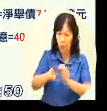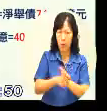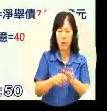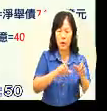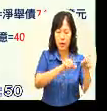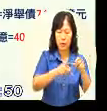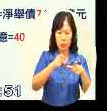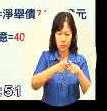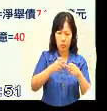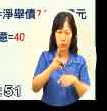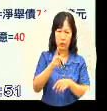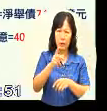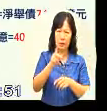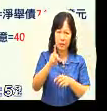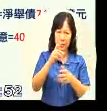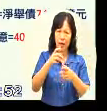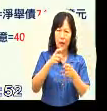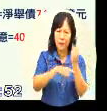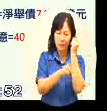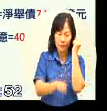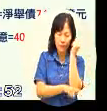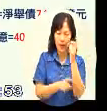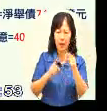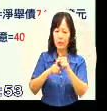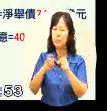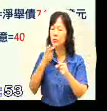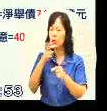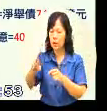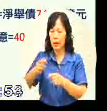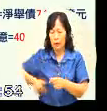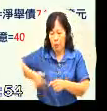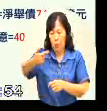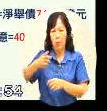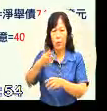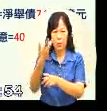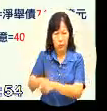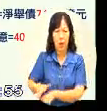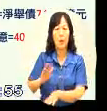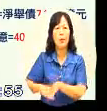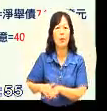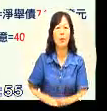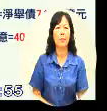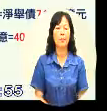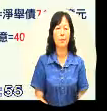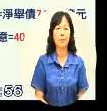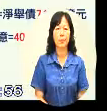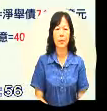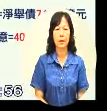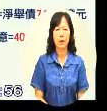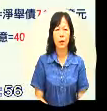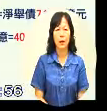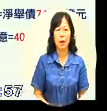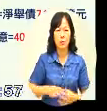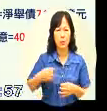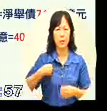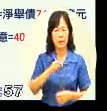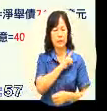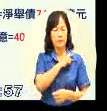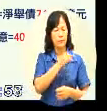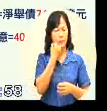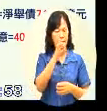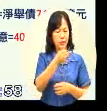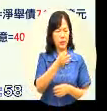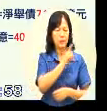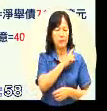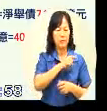债法，中央会比我们更早买单呢，你知道吗？更早买单呢，所以我们自己的财政自己救，你